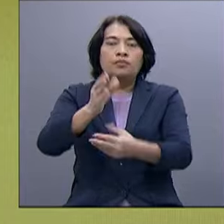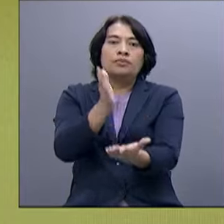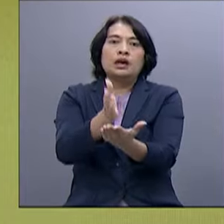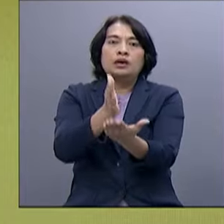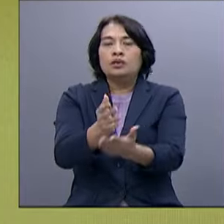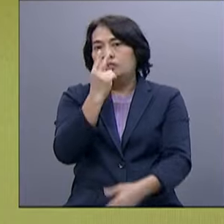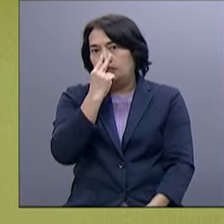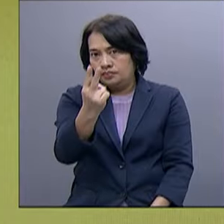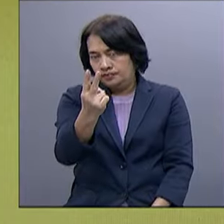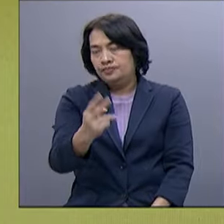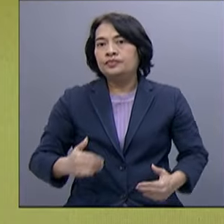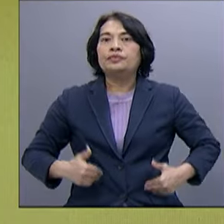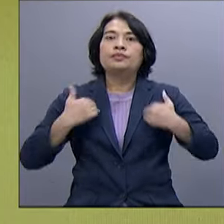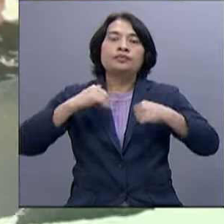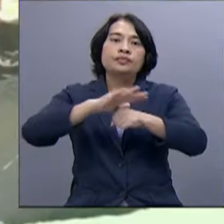ปชมกับพอดีพอเพียงกันค่ะ